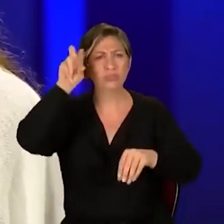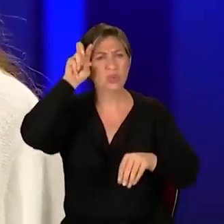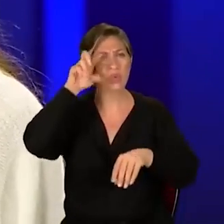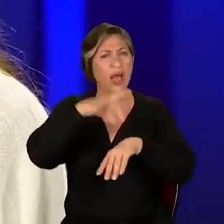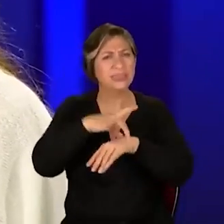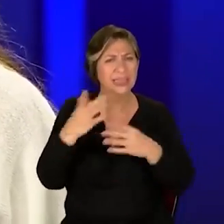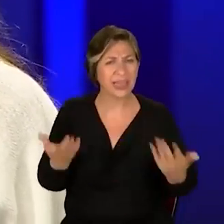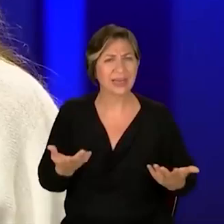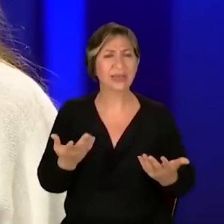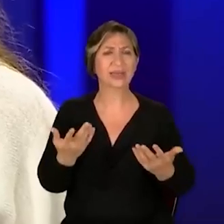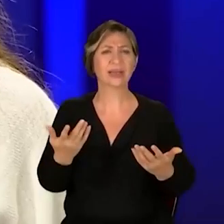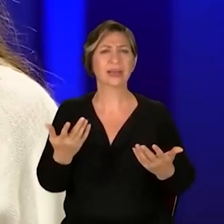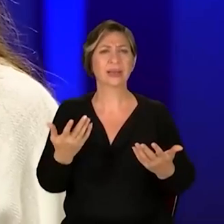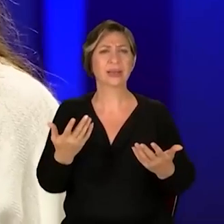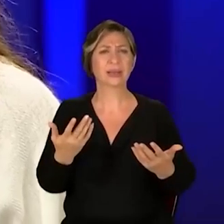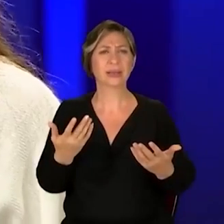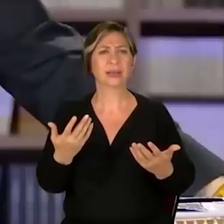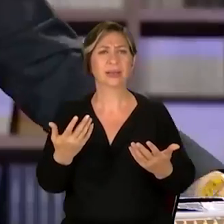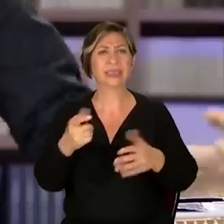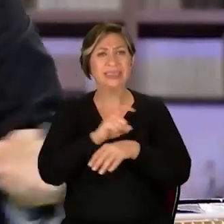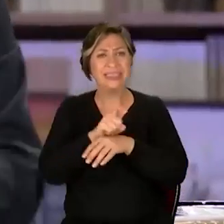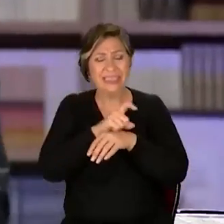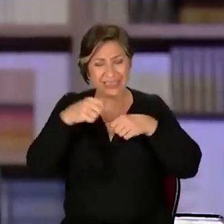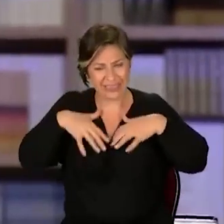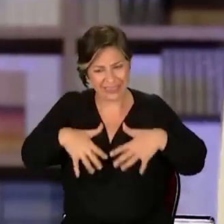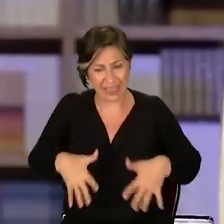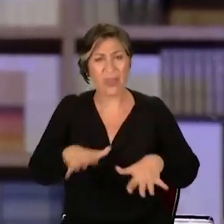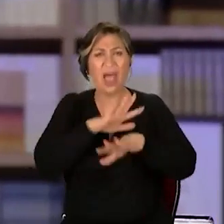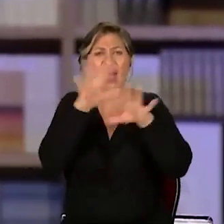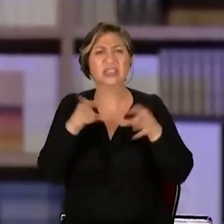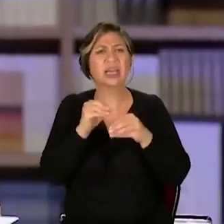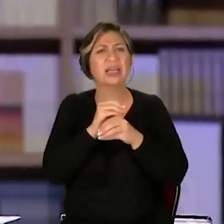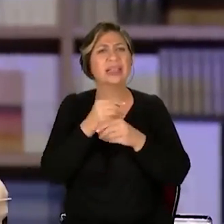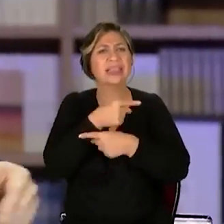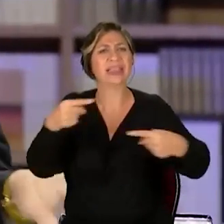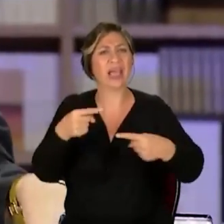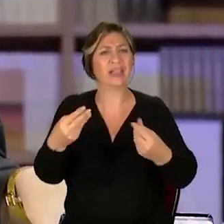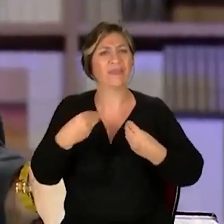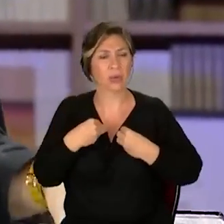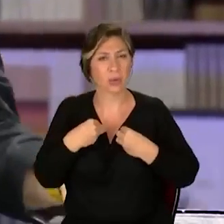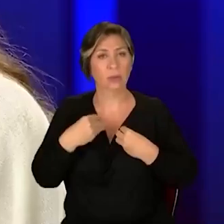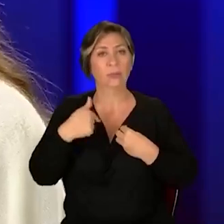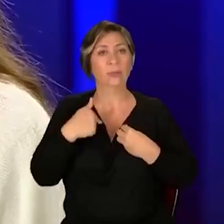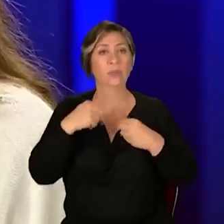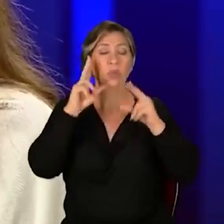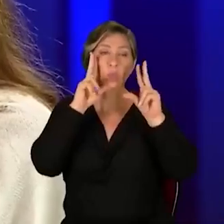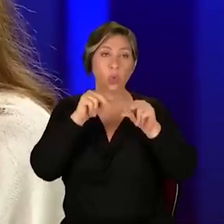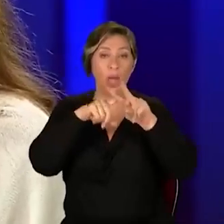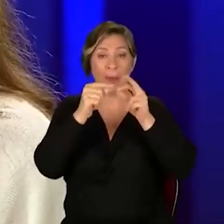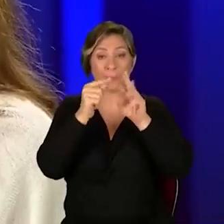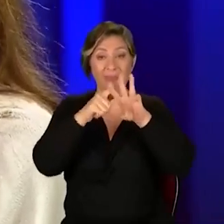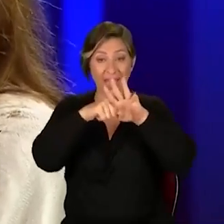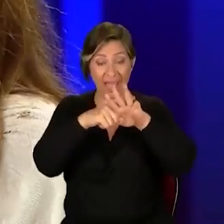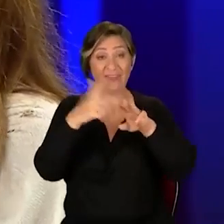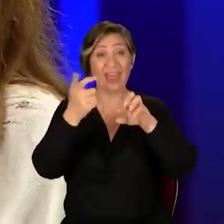rahatsızlıklarını, sinir sistemini, her şeyini etkiliyor. Bana uyku apnesiyle ve